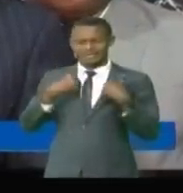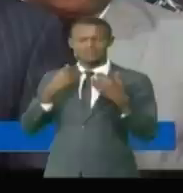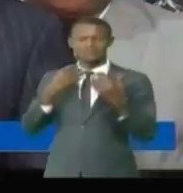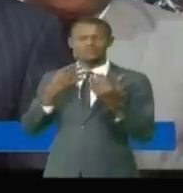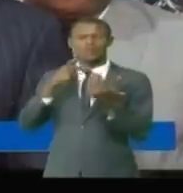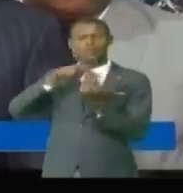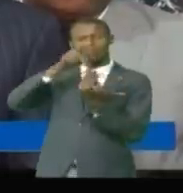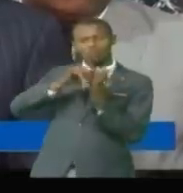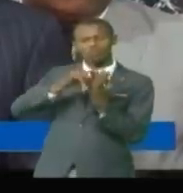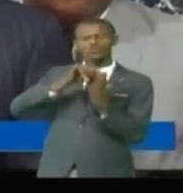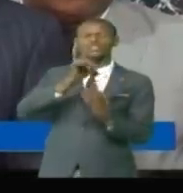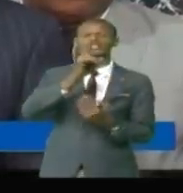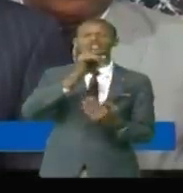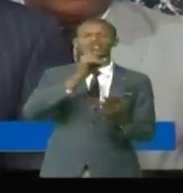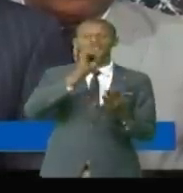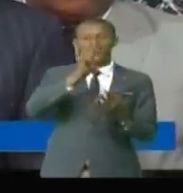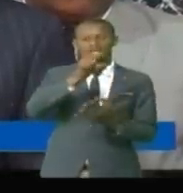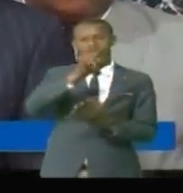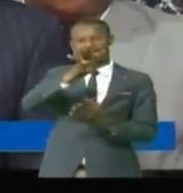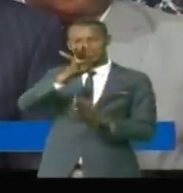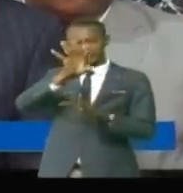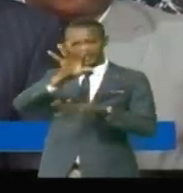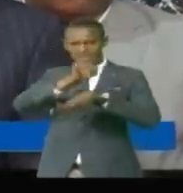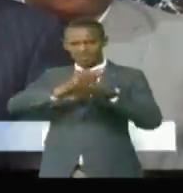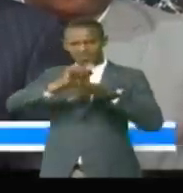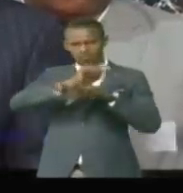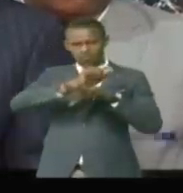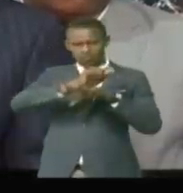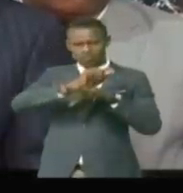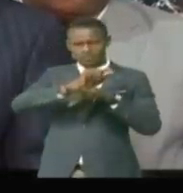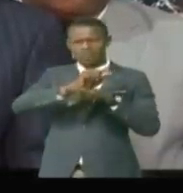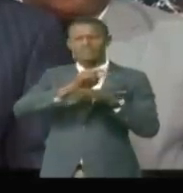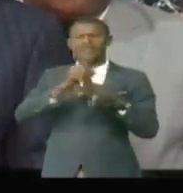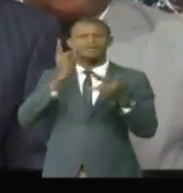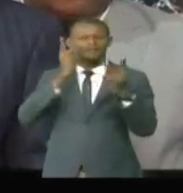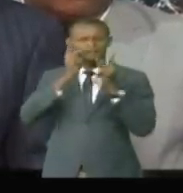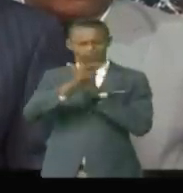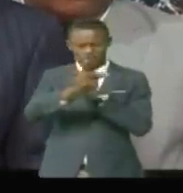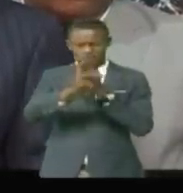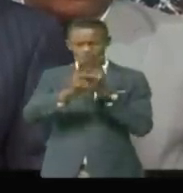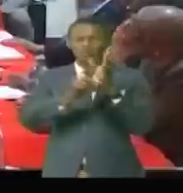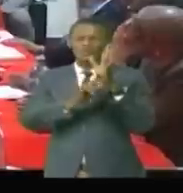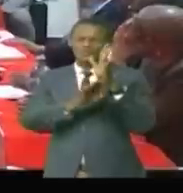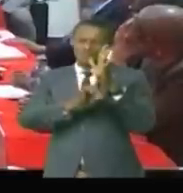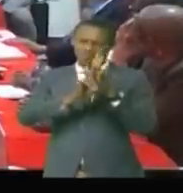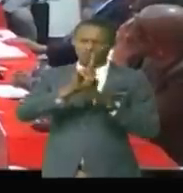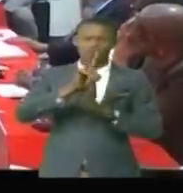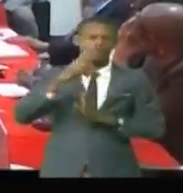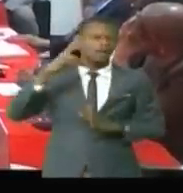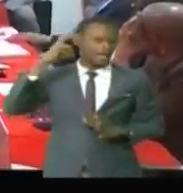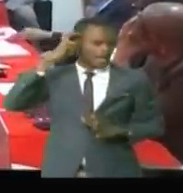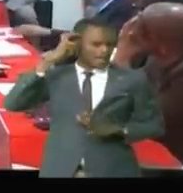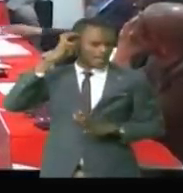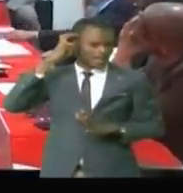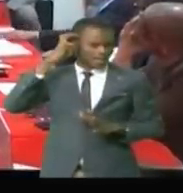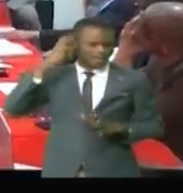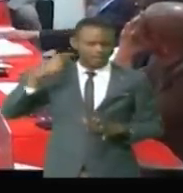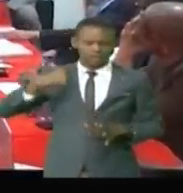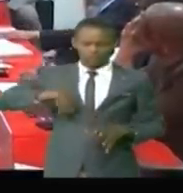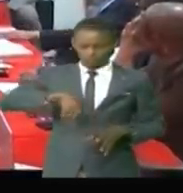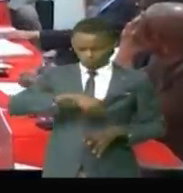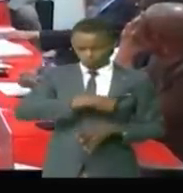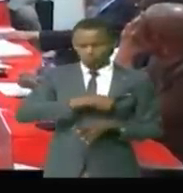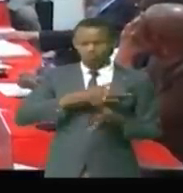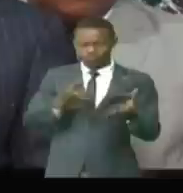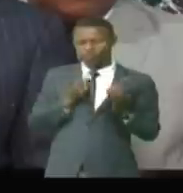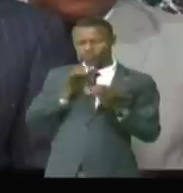à la population de la ville de Kananga et ses environs et souhaitons participer aux structures de pilotage de ce